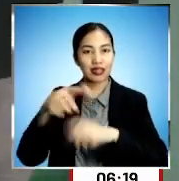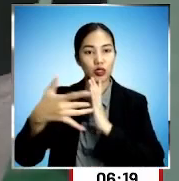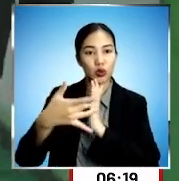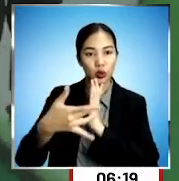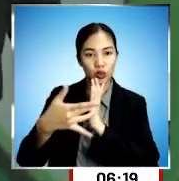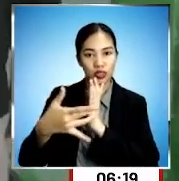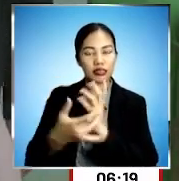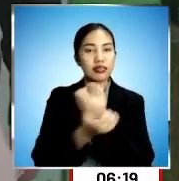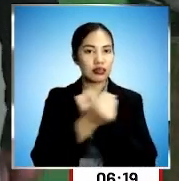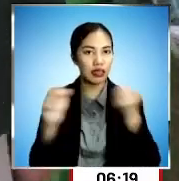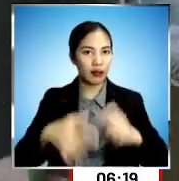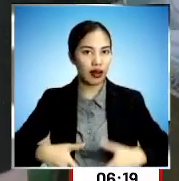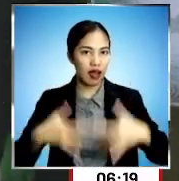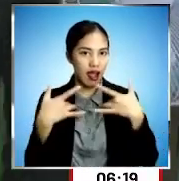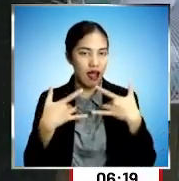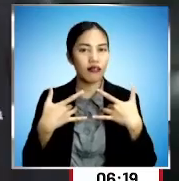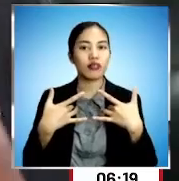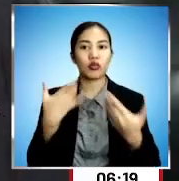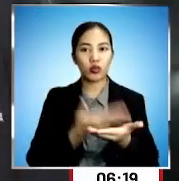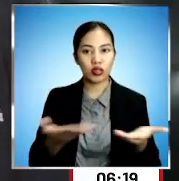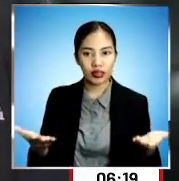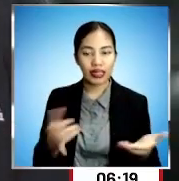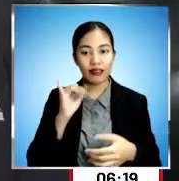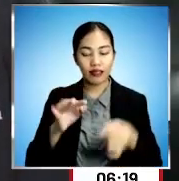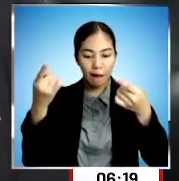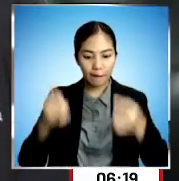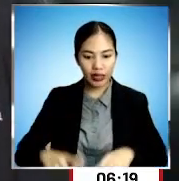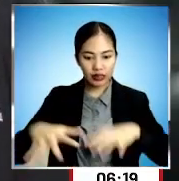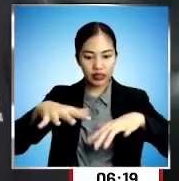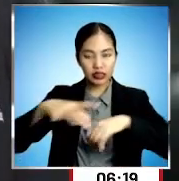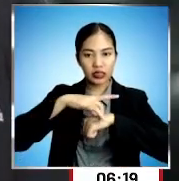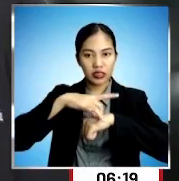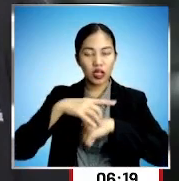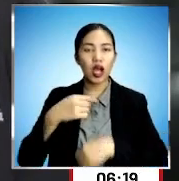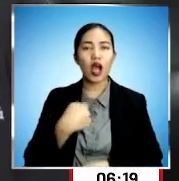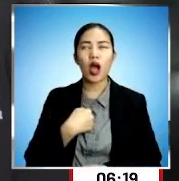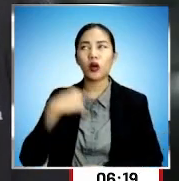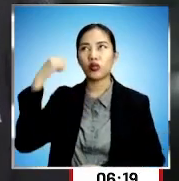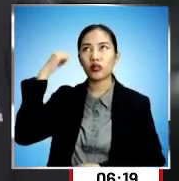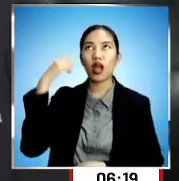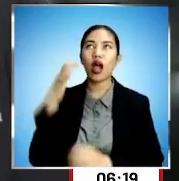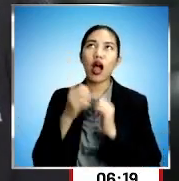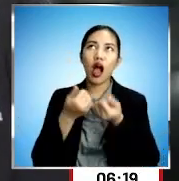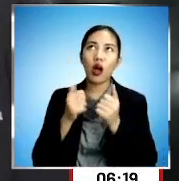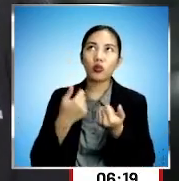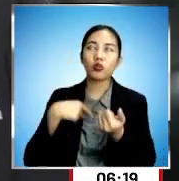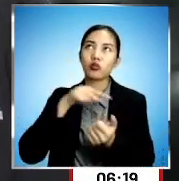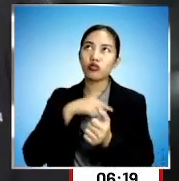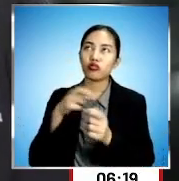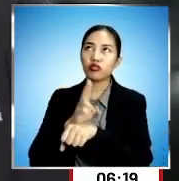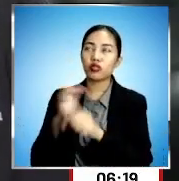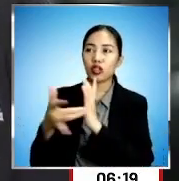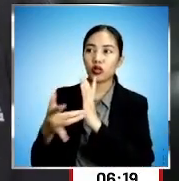sakaling lumindol. Ang research na ginawa ko is how are we going to apply this technology in tall buildings, no? Pero sa